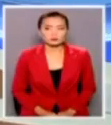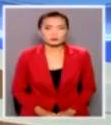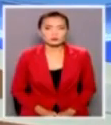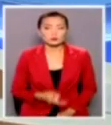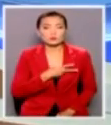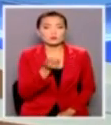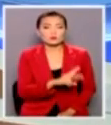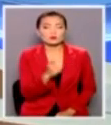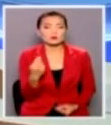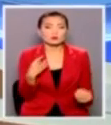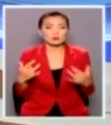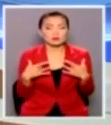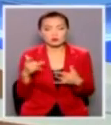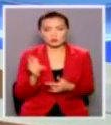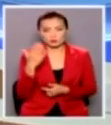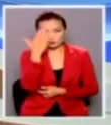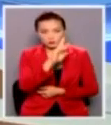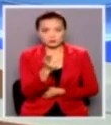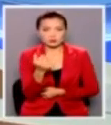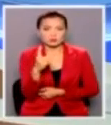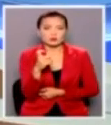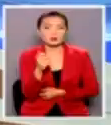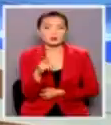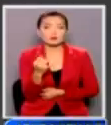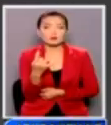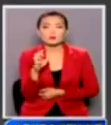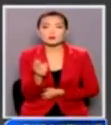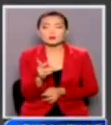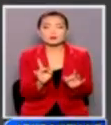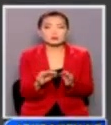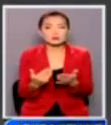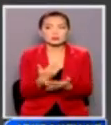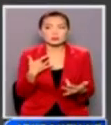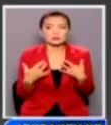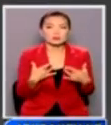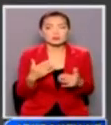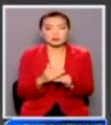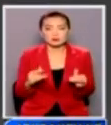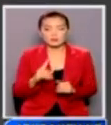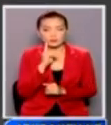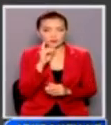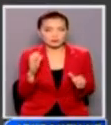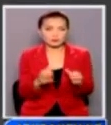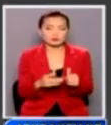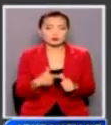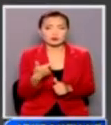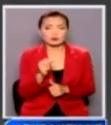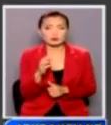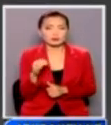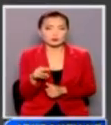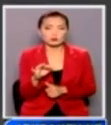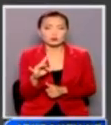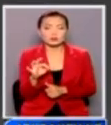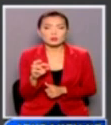Ушел из жизни актер театра и кино Дархан Дайырбек. Информацию подтвердили в театре для детей и юношества имени Габита